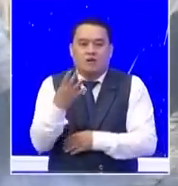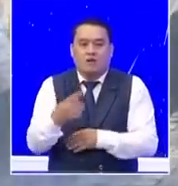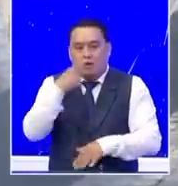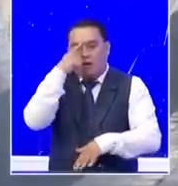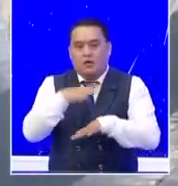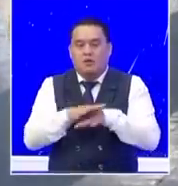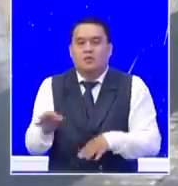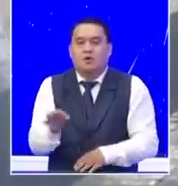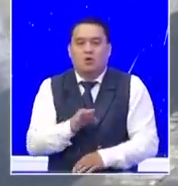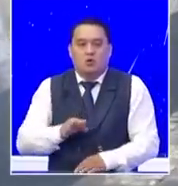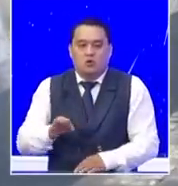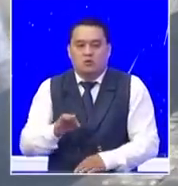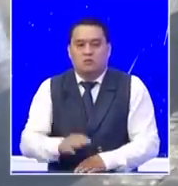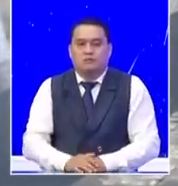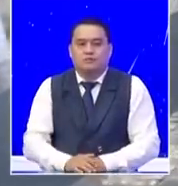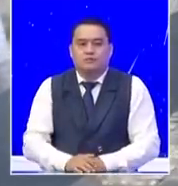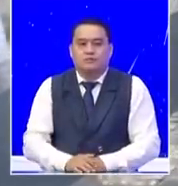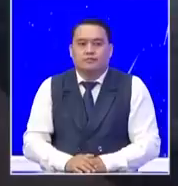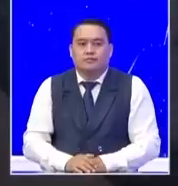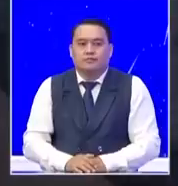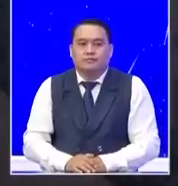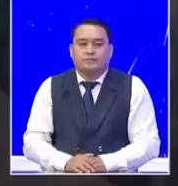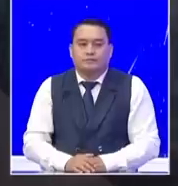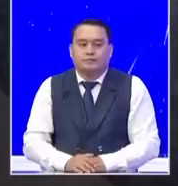акиму Алматинской области Амандыку Баталову.